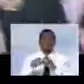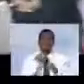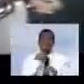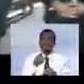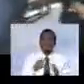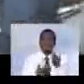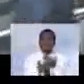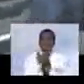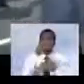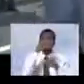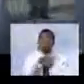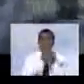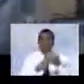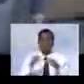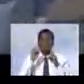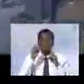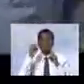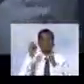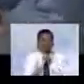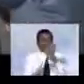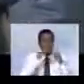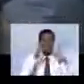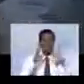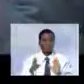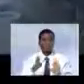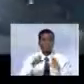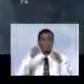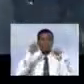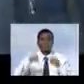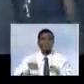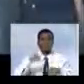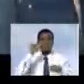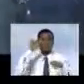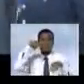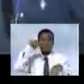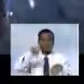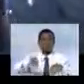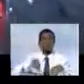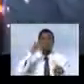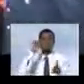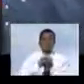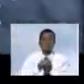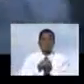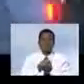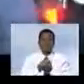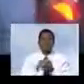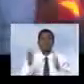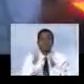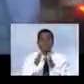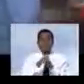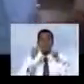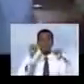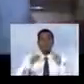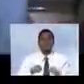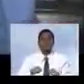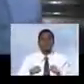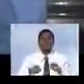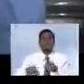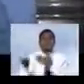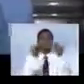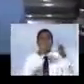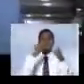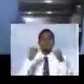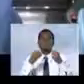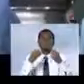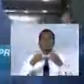par certains observateurs que le sommet de Durban peut favoriser le début d'une formation d'un nouveau bloc international au regard